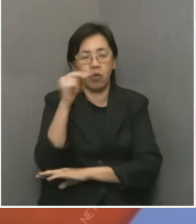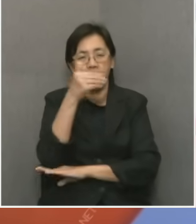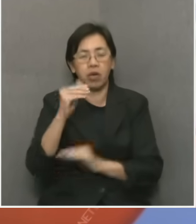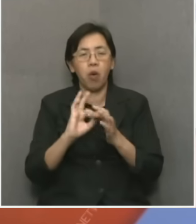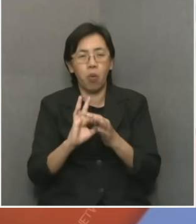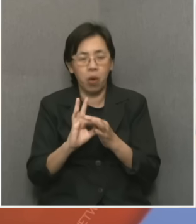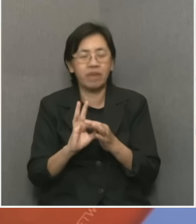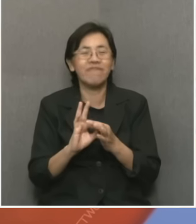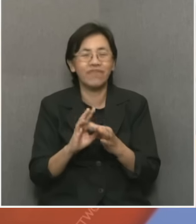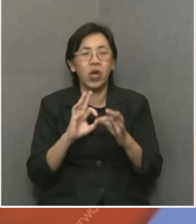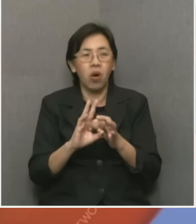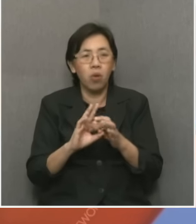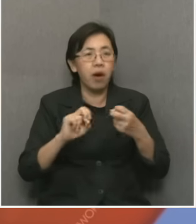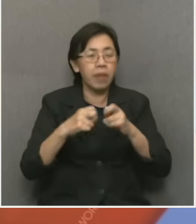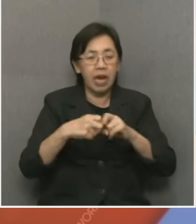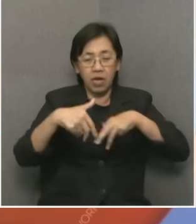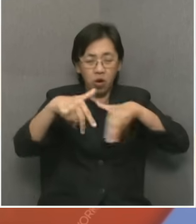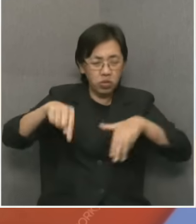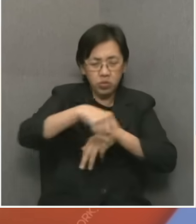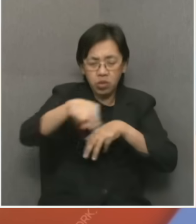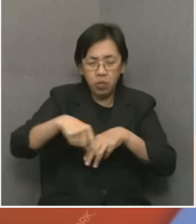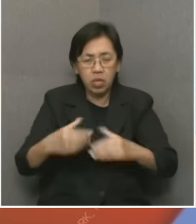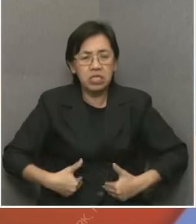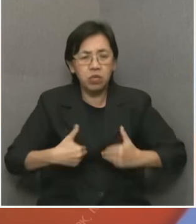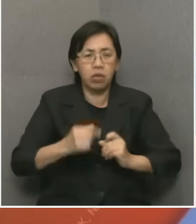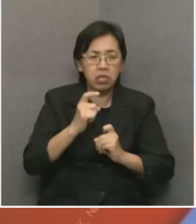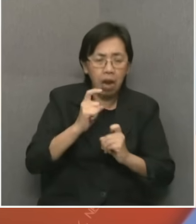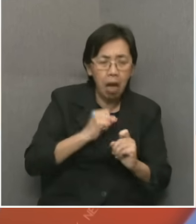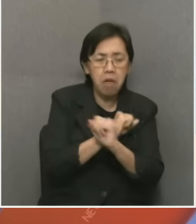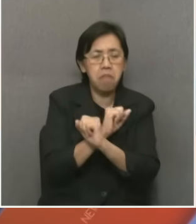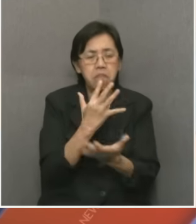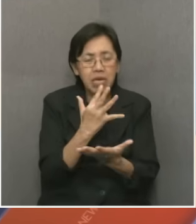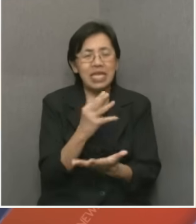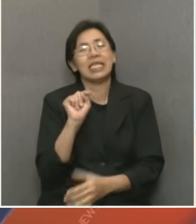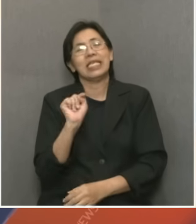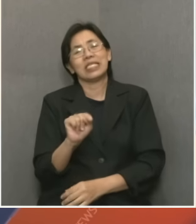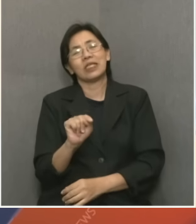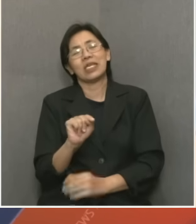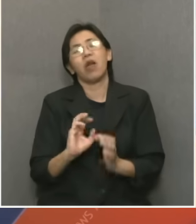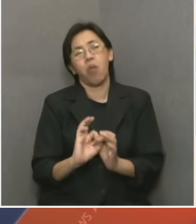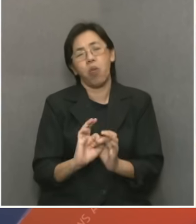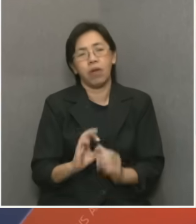ามันเกิดวิกฤตมนุษยธรรมขึ้นในชนบทกาซานะครับ